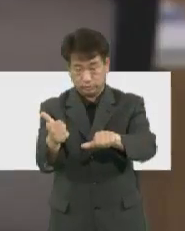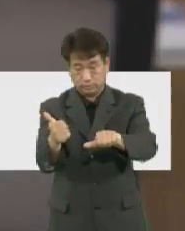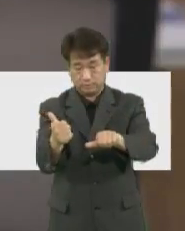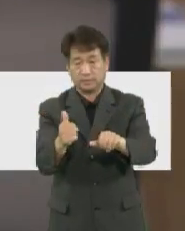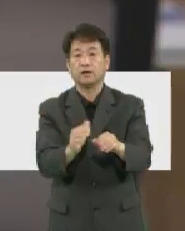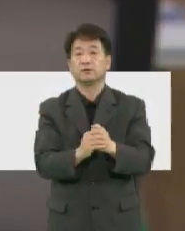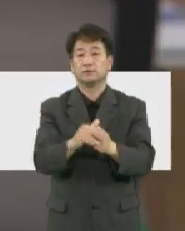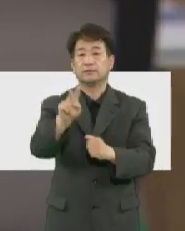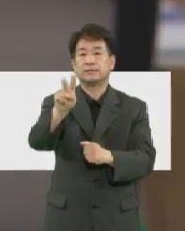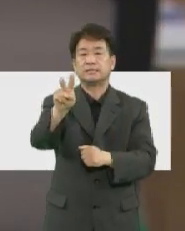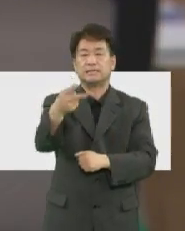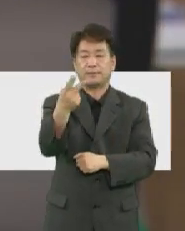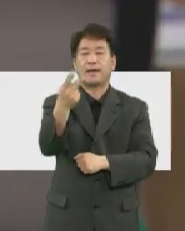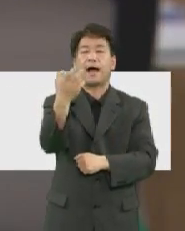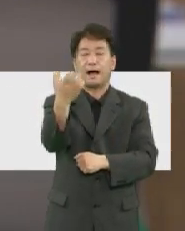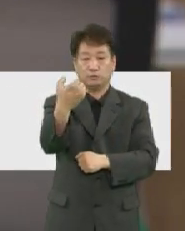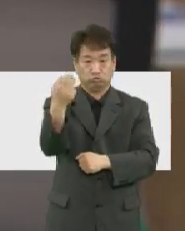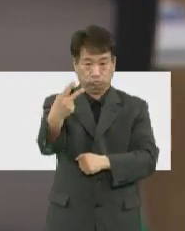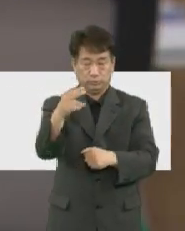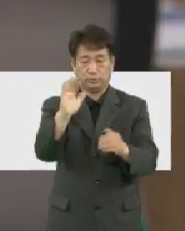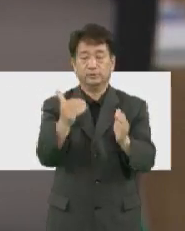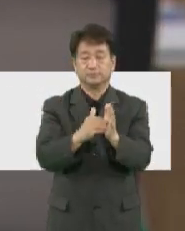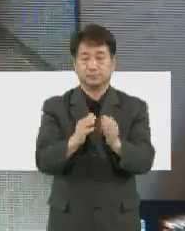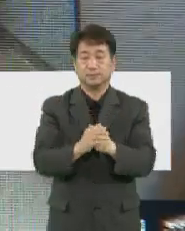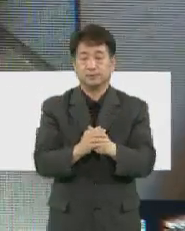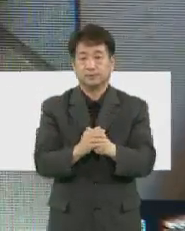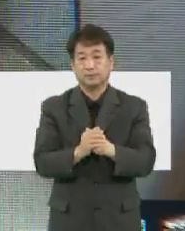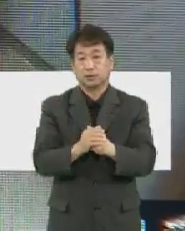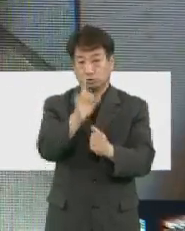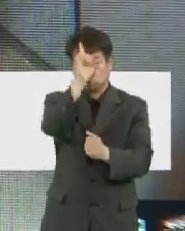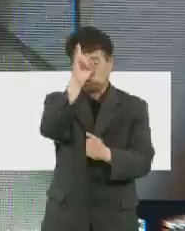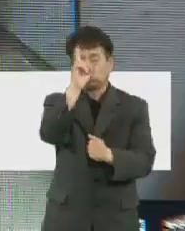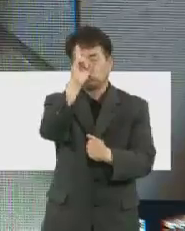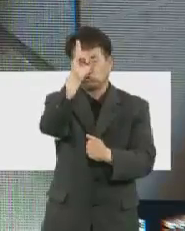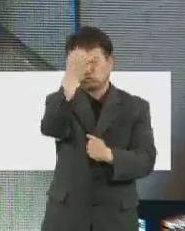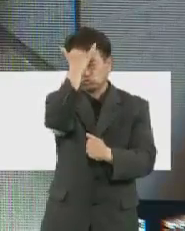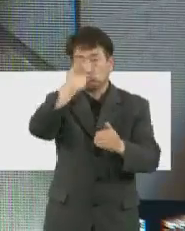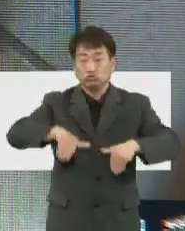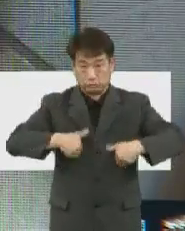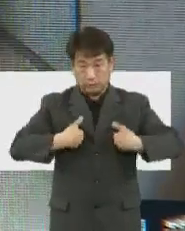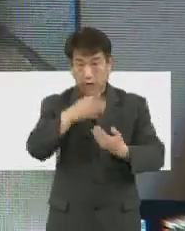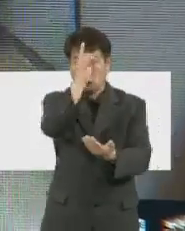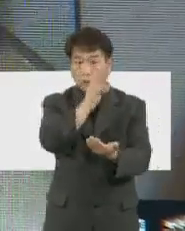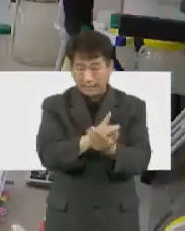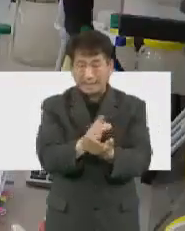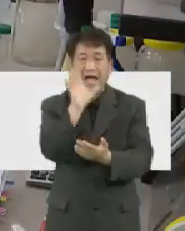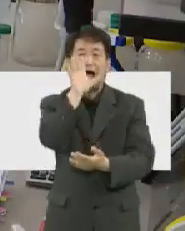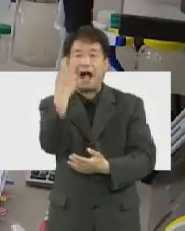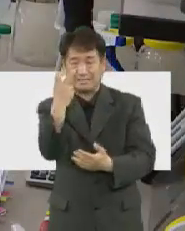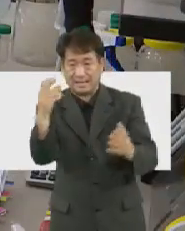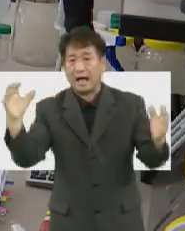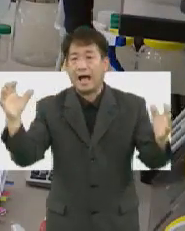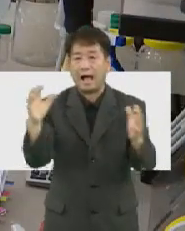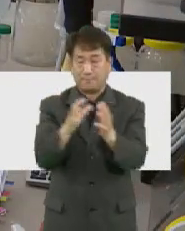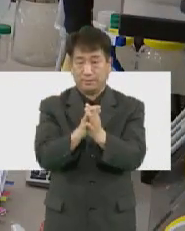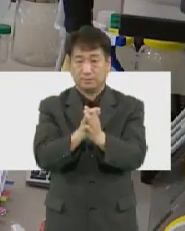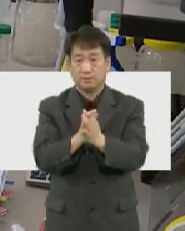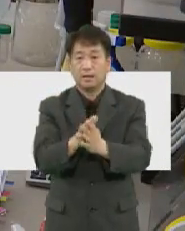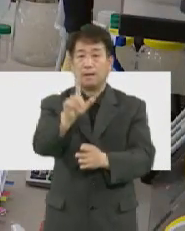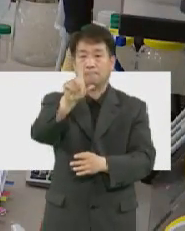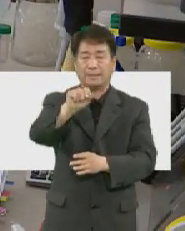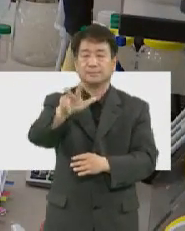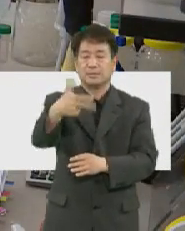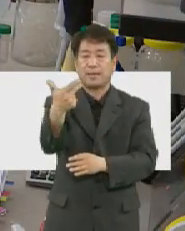사망자는 200 92명이 됐습니다 중남 에서도 천안 3500 95명 아산 1700 20명 등